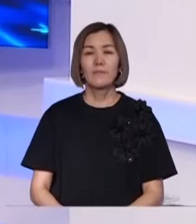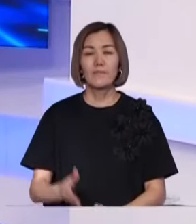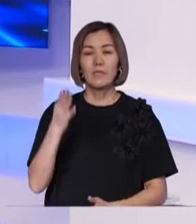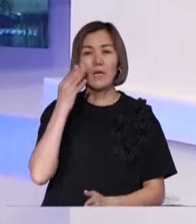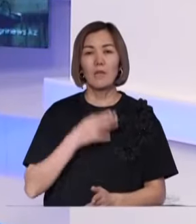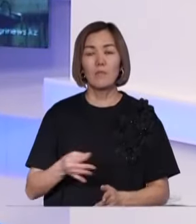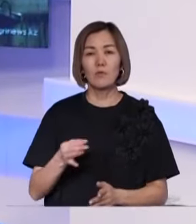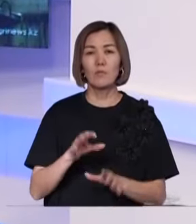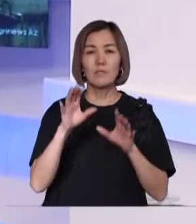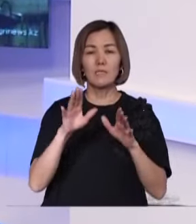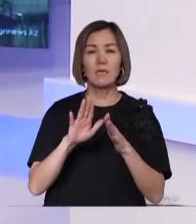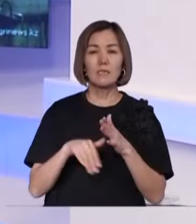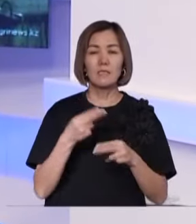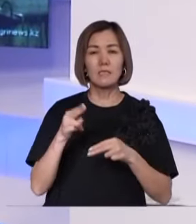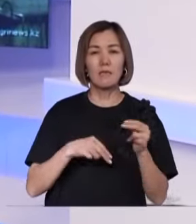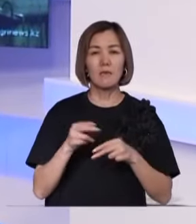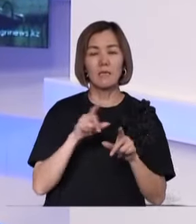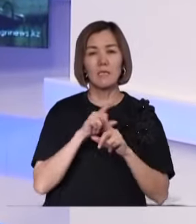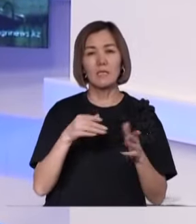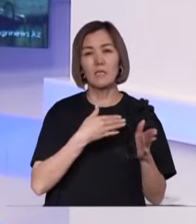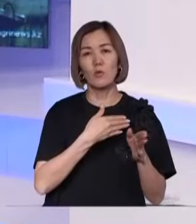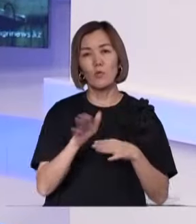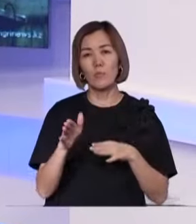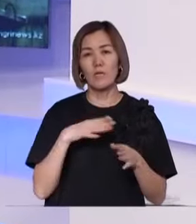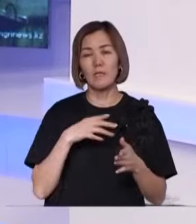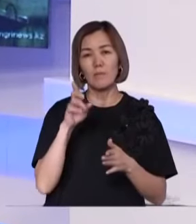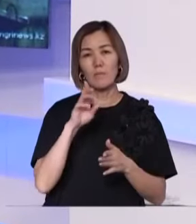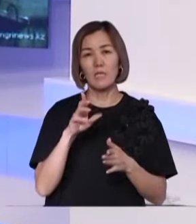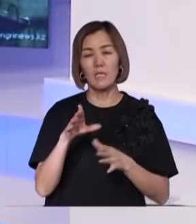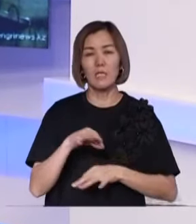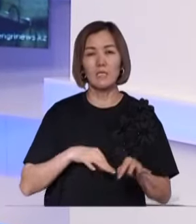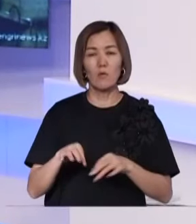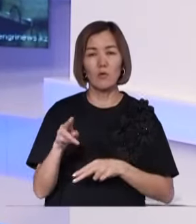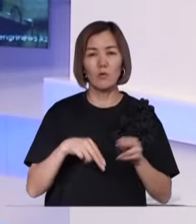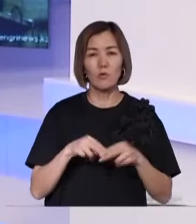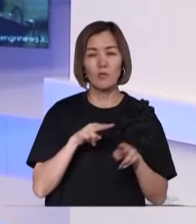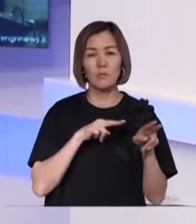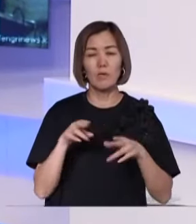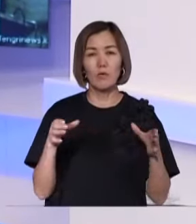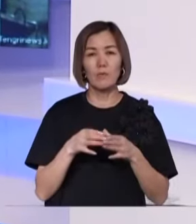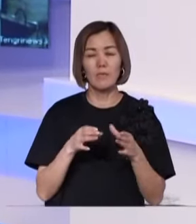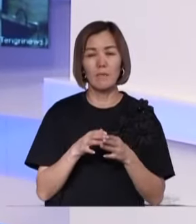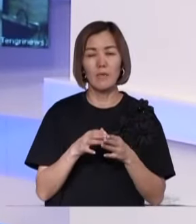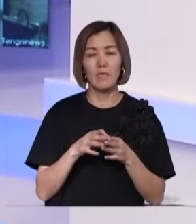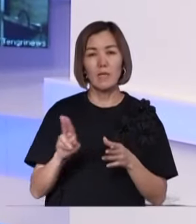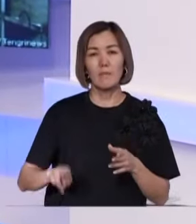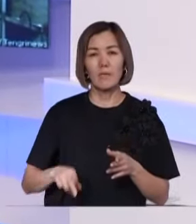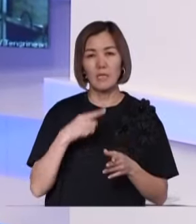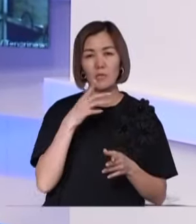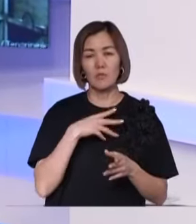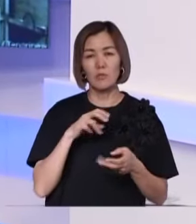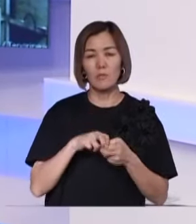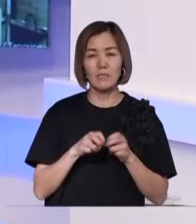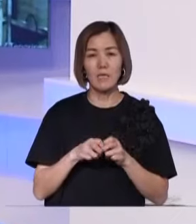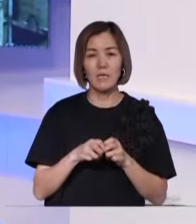Алматы облысында заңсыз салынған нысандар бұзылып жатыр. Мемлекеттік сәулет құрылыс бақылау басқармасы басшысының мәліметінше мәселеге